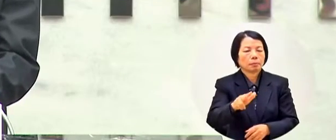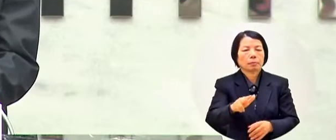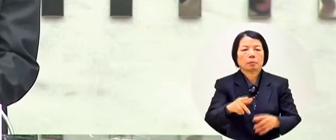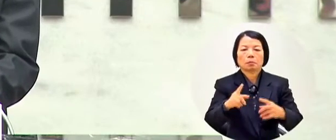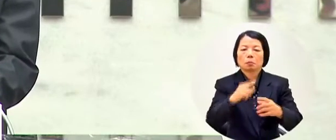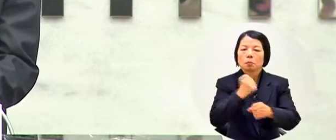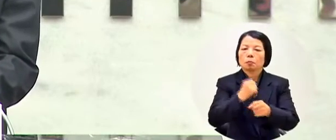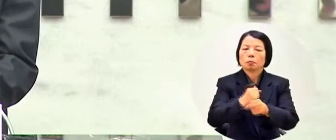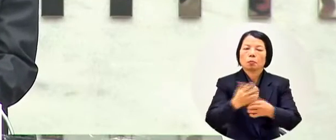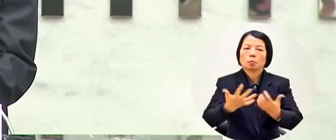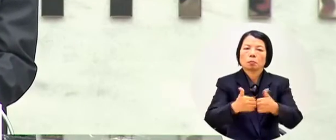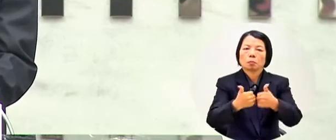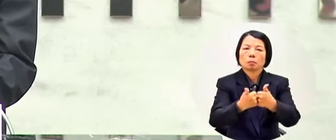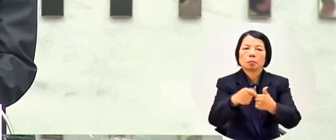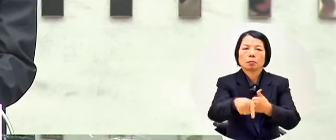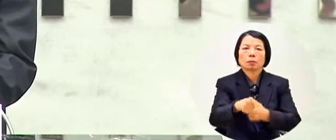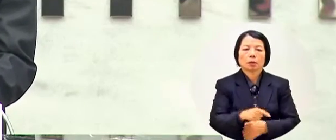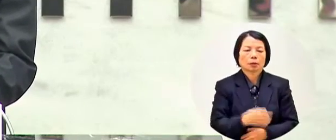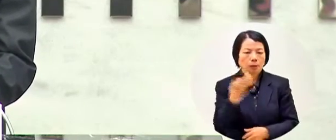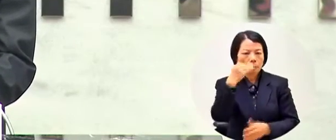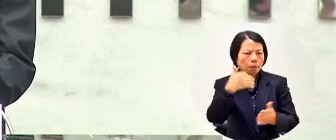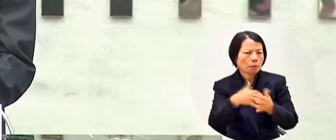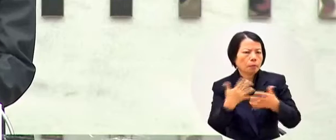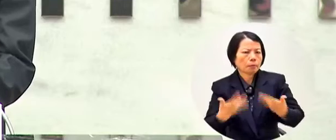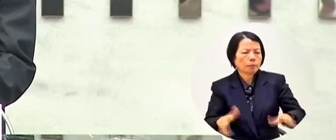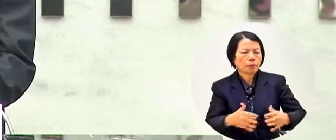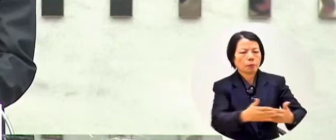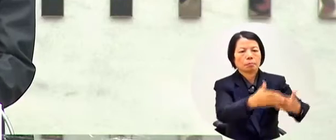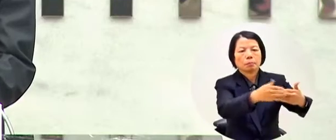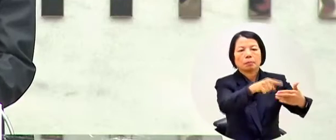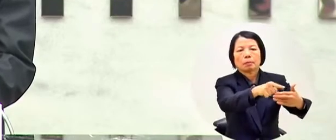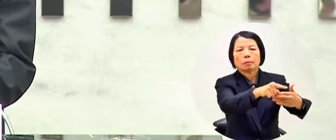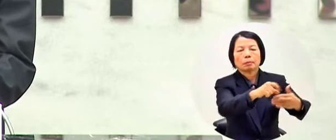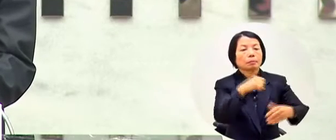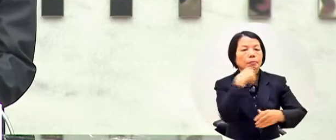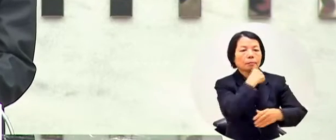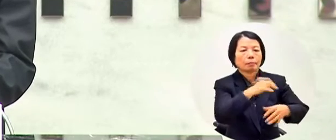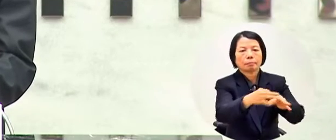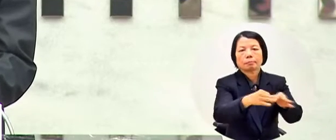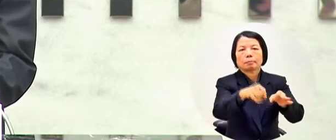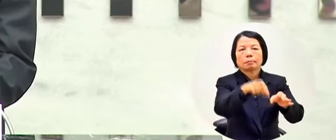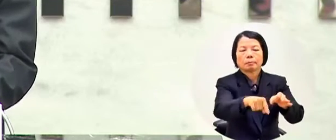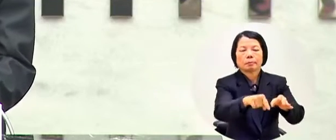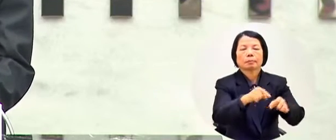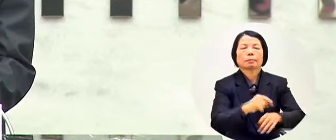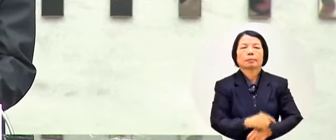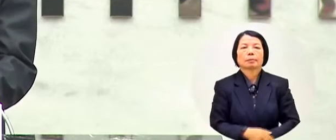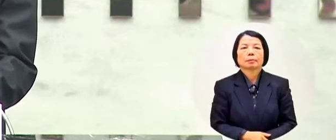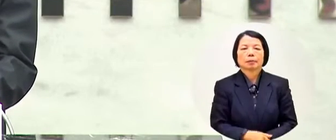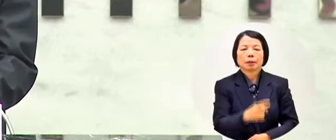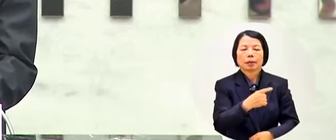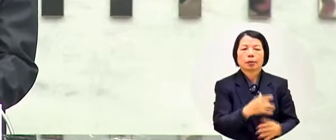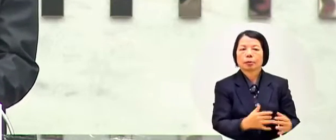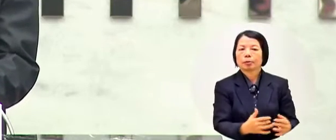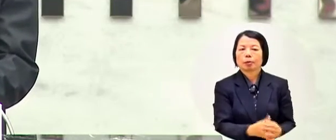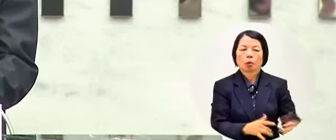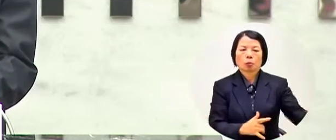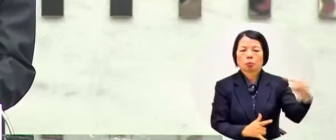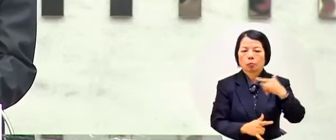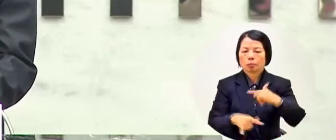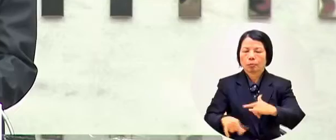外，我们也看到很多大陆的台商朋友、在地企业都前来高雄进行考